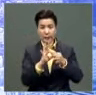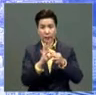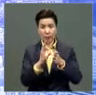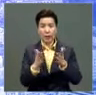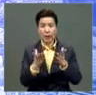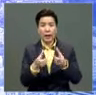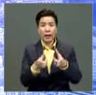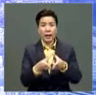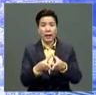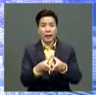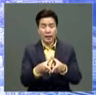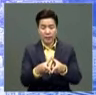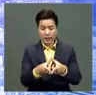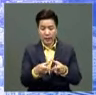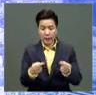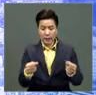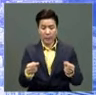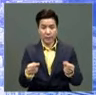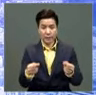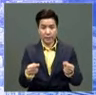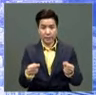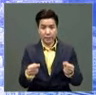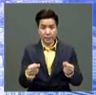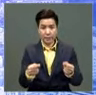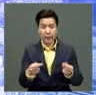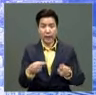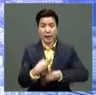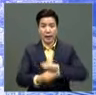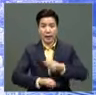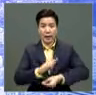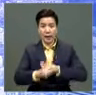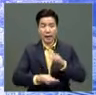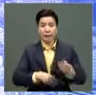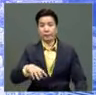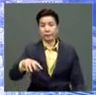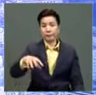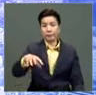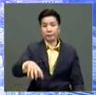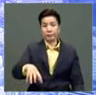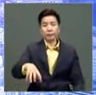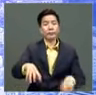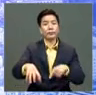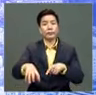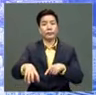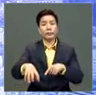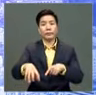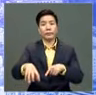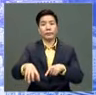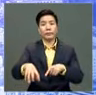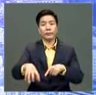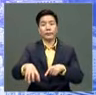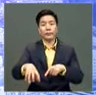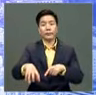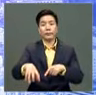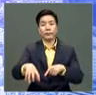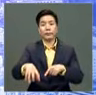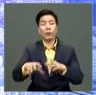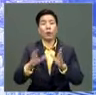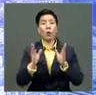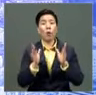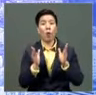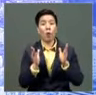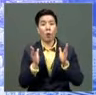ในกรณีของทางห้างสรรพสินค้านะครับซึ่งทางผู้ที่